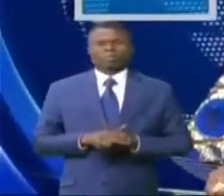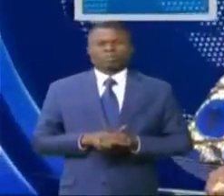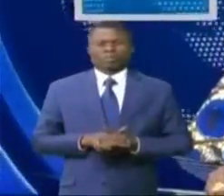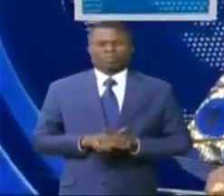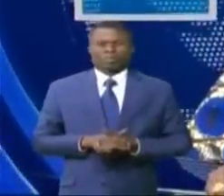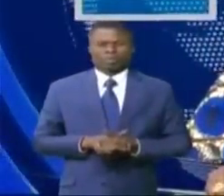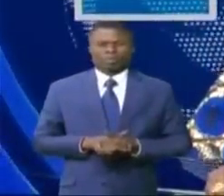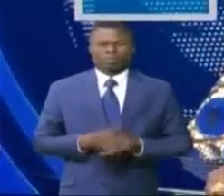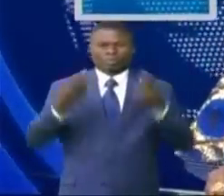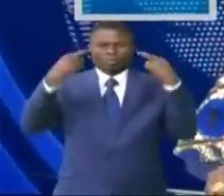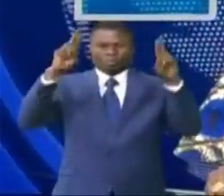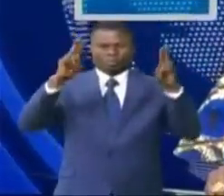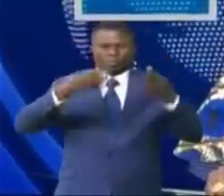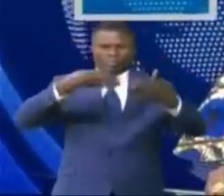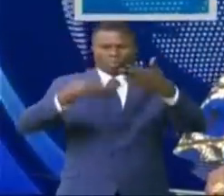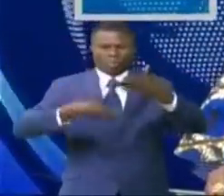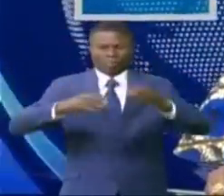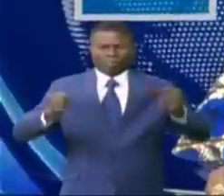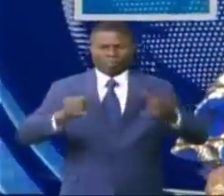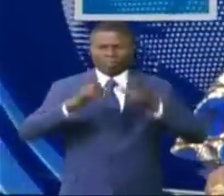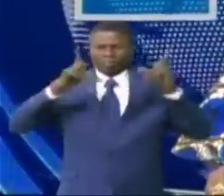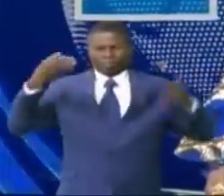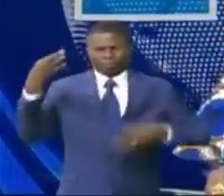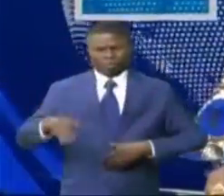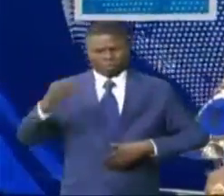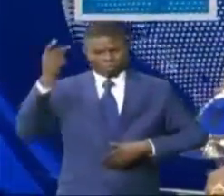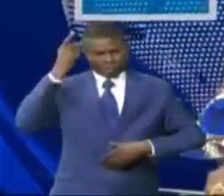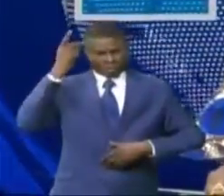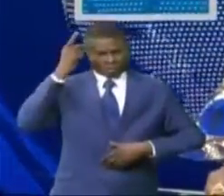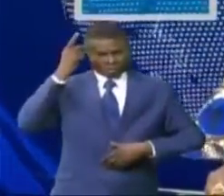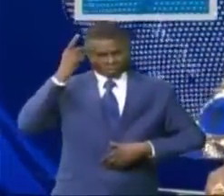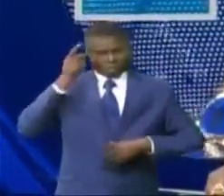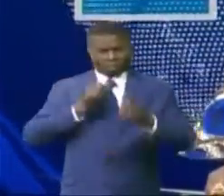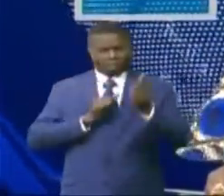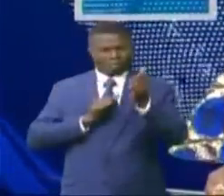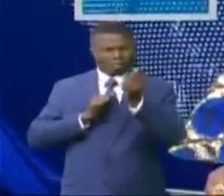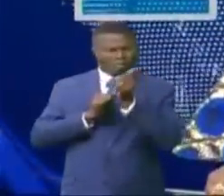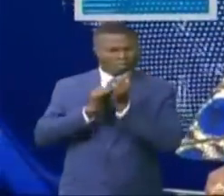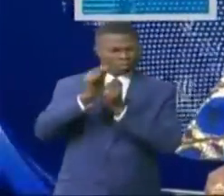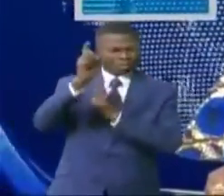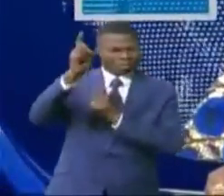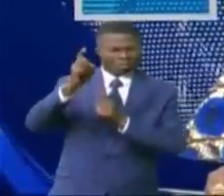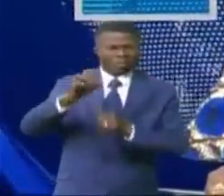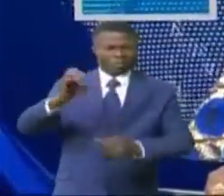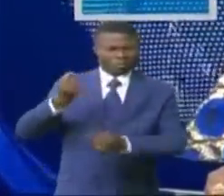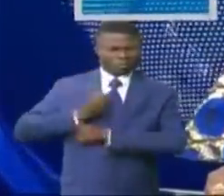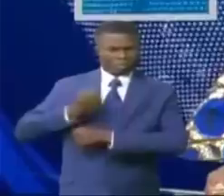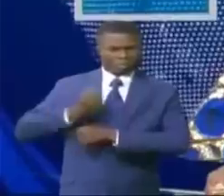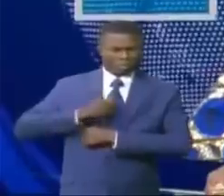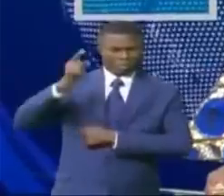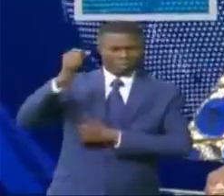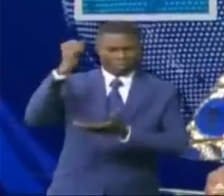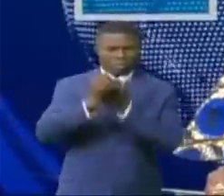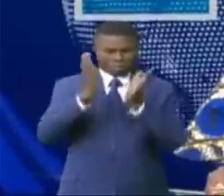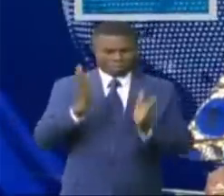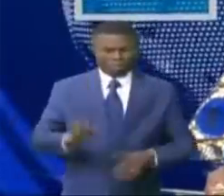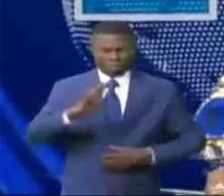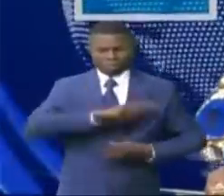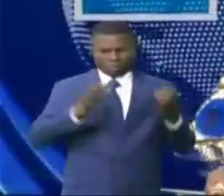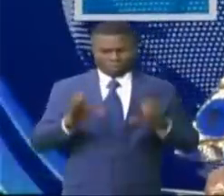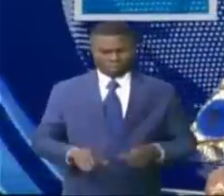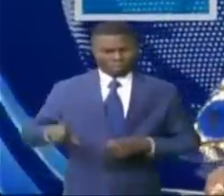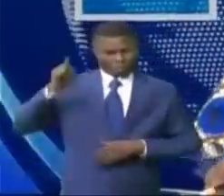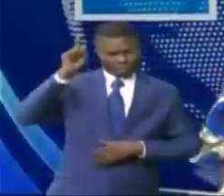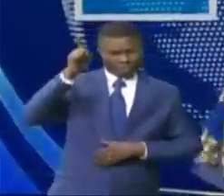La réussite du 9e jeu de la francophonie à Kinshasa a traversé les frontières. Au Canada, à Ottawa, l'ambassade de la RDC dans ce